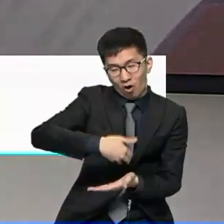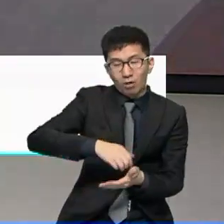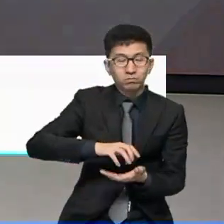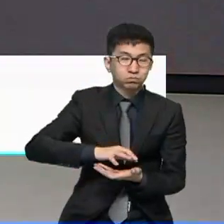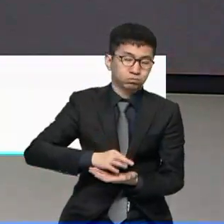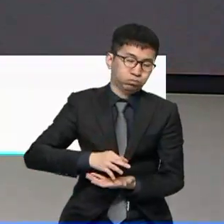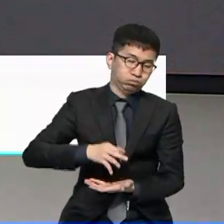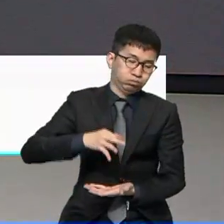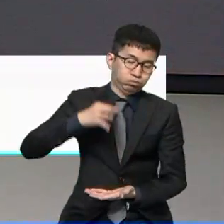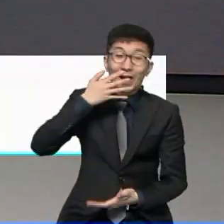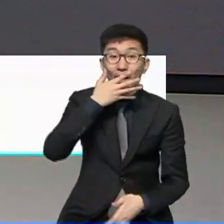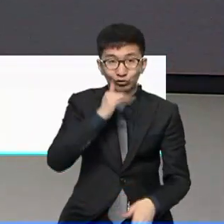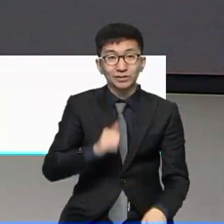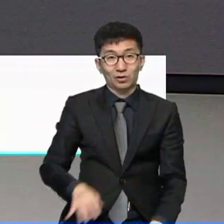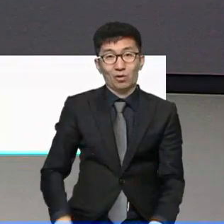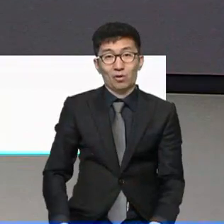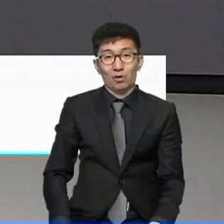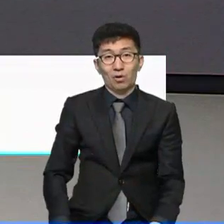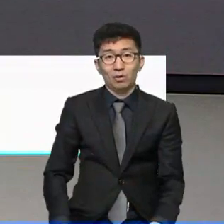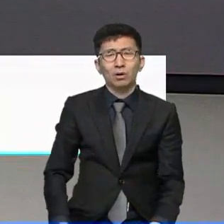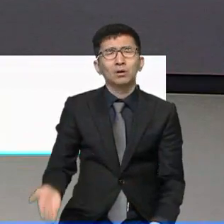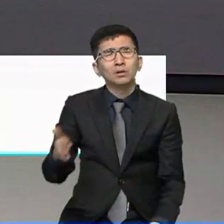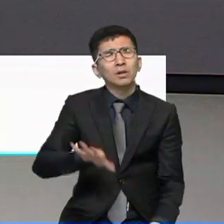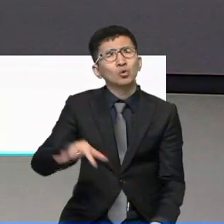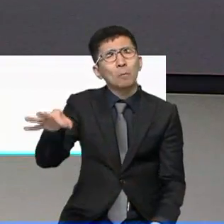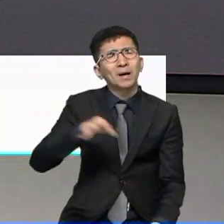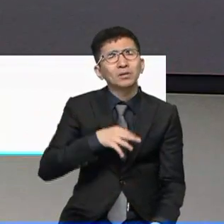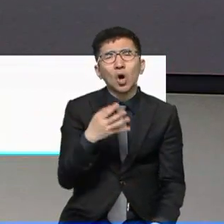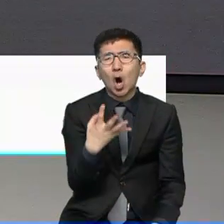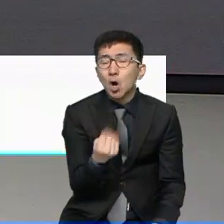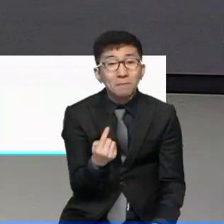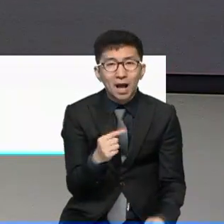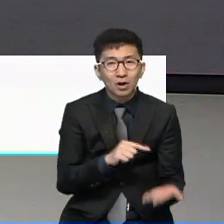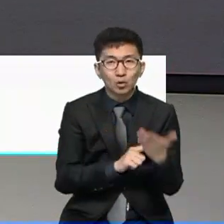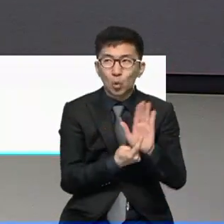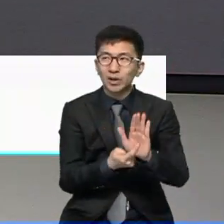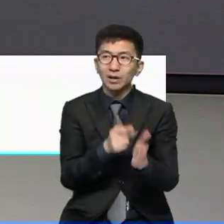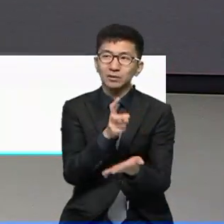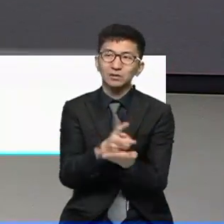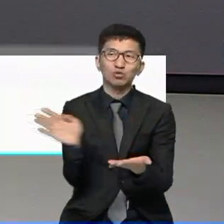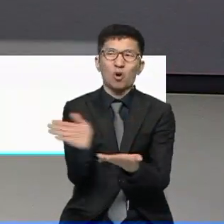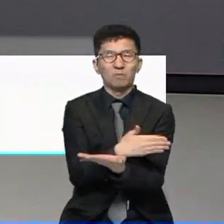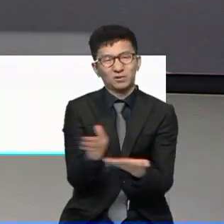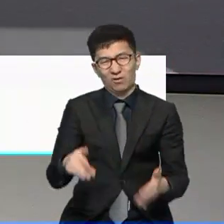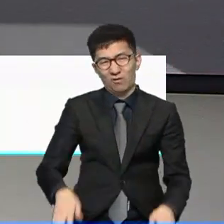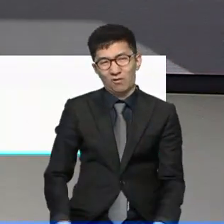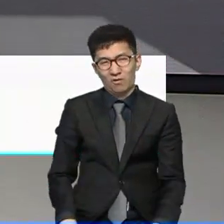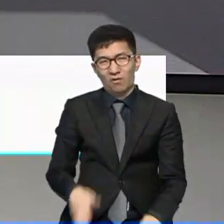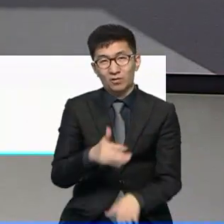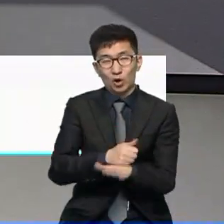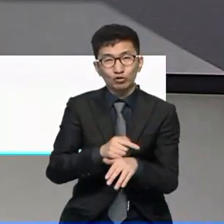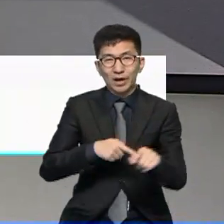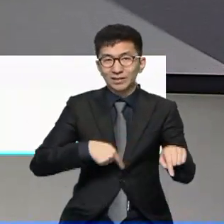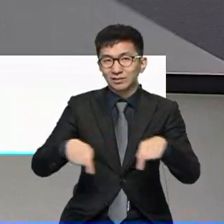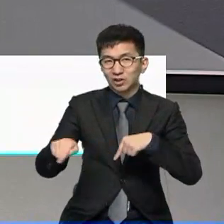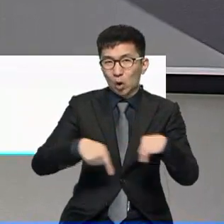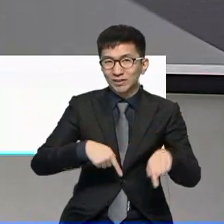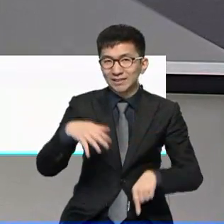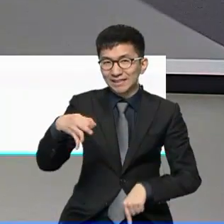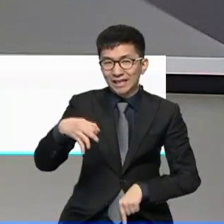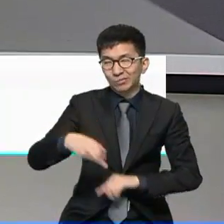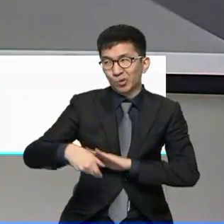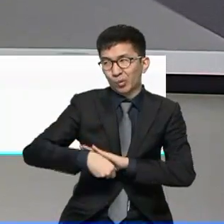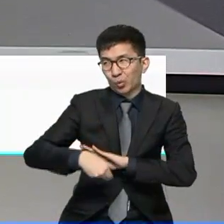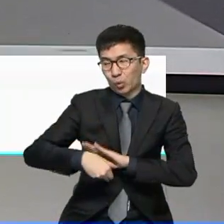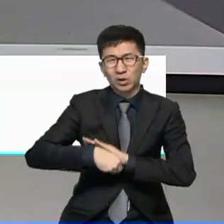이상의 후원금을 모을 수 있기 때문입니다. 그런데 이게 뭐 얼마를 받았는지 공개할 의무가 없어서 편법으로